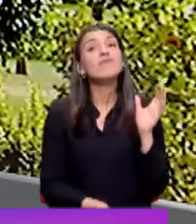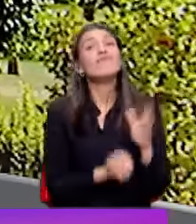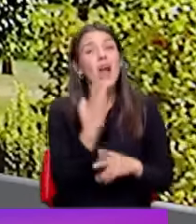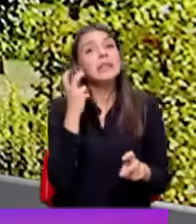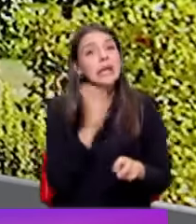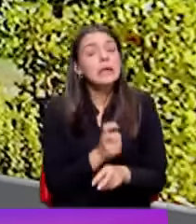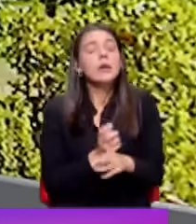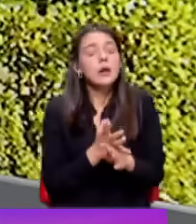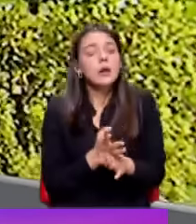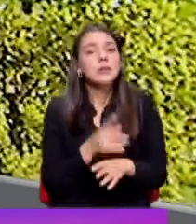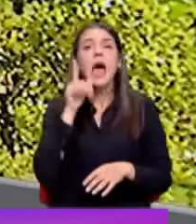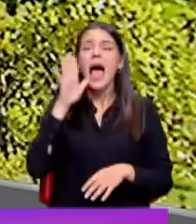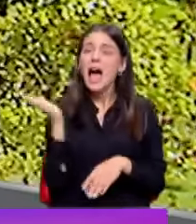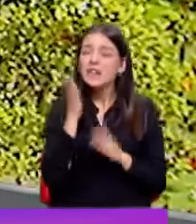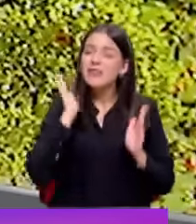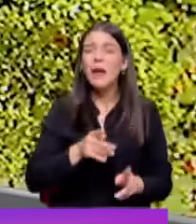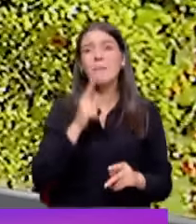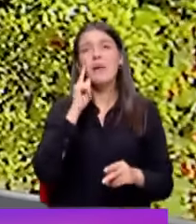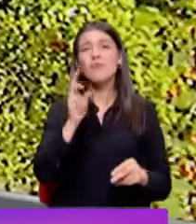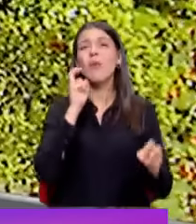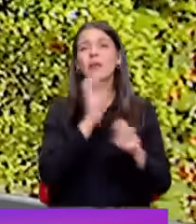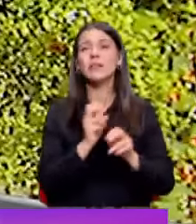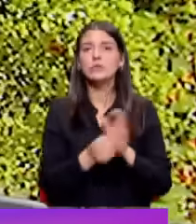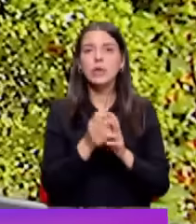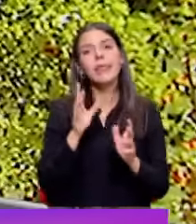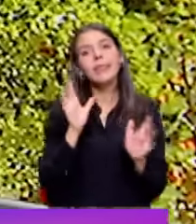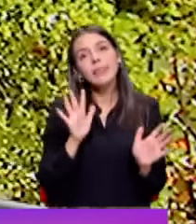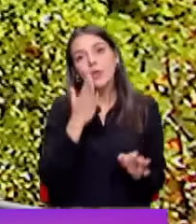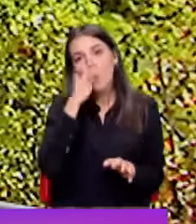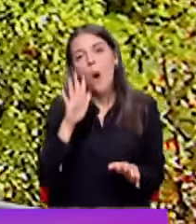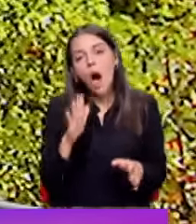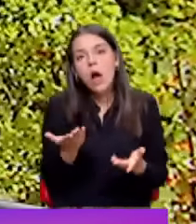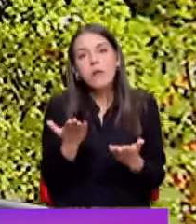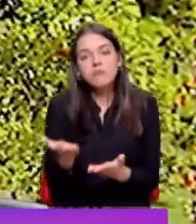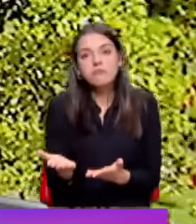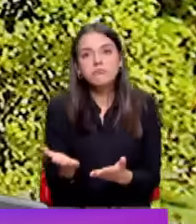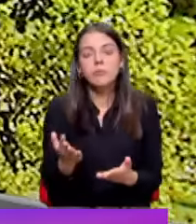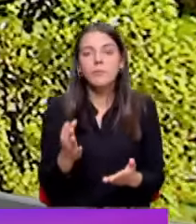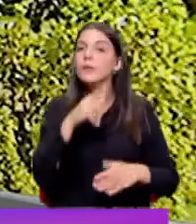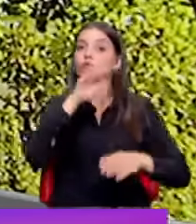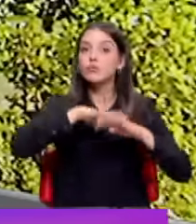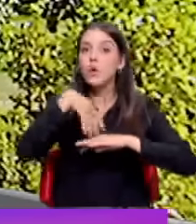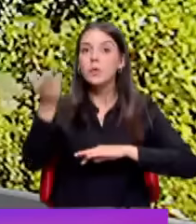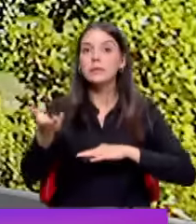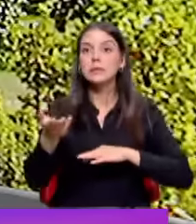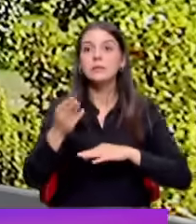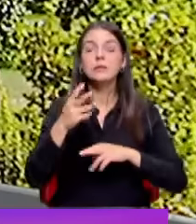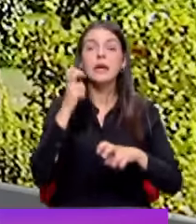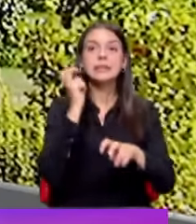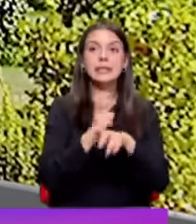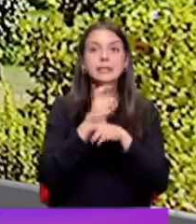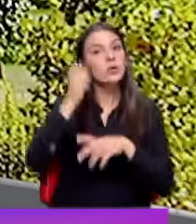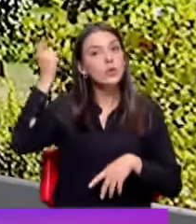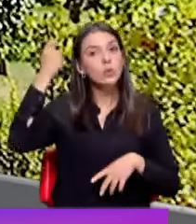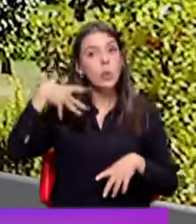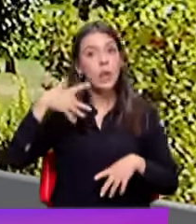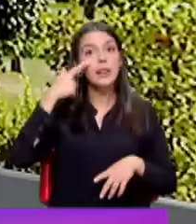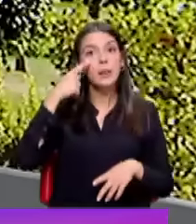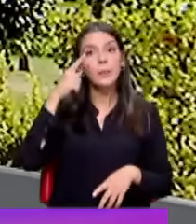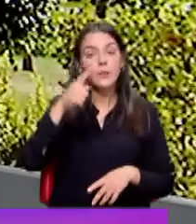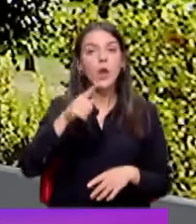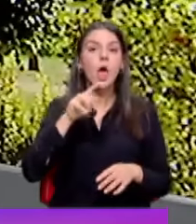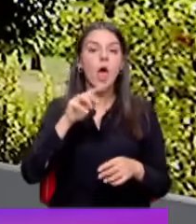kriz, her şeye rağmen vurursa afet, ki vurur genelde, doğal afettir çünkü. Sonrasında krizi yönetmeniz